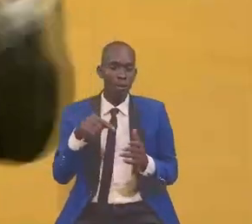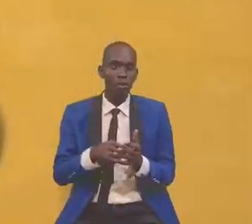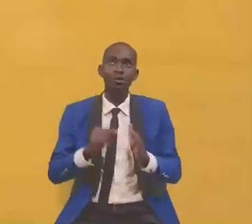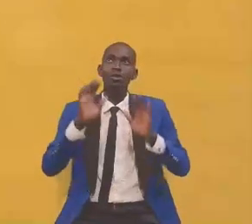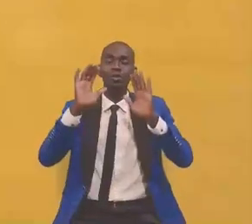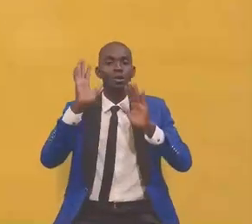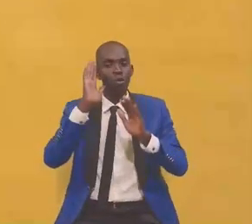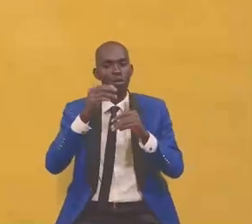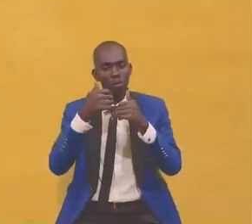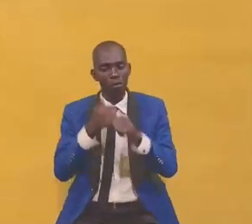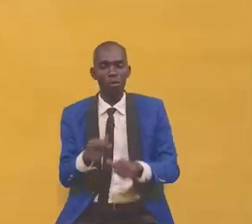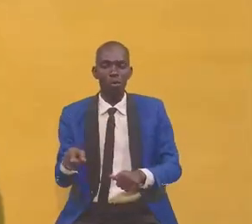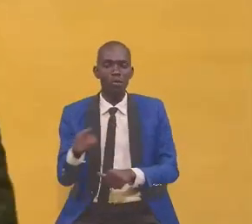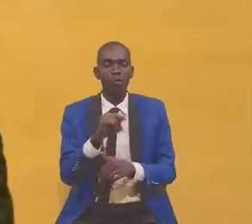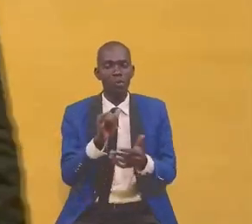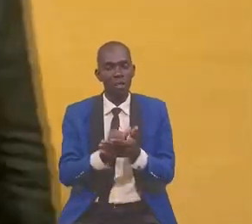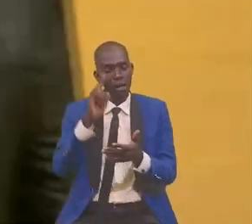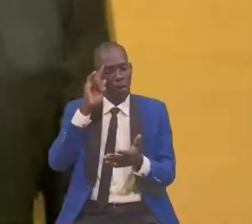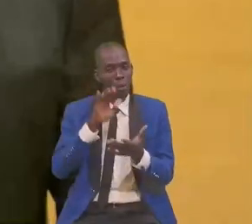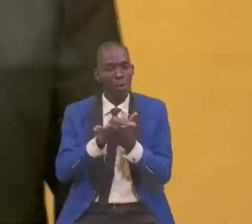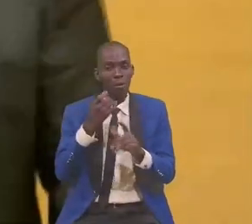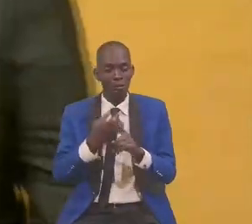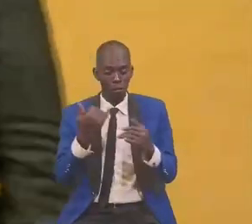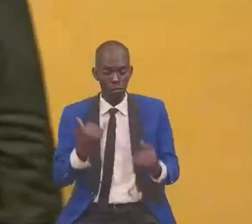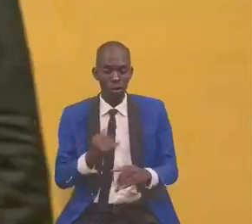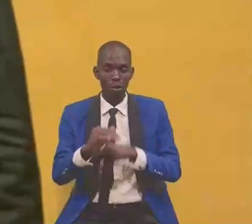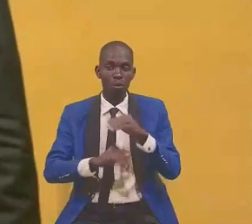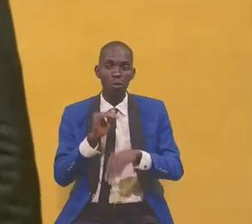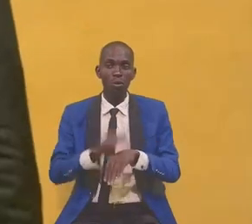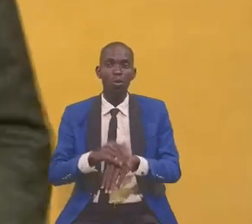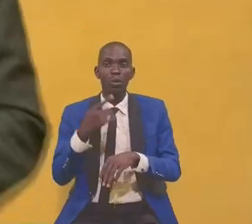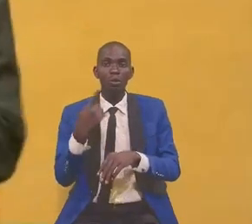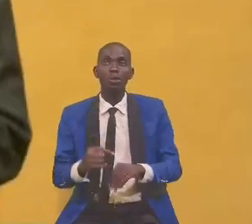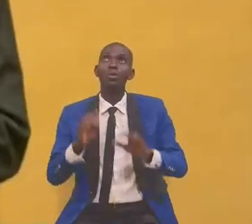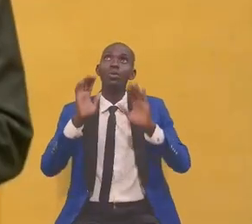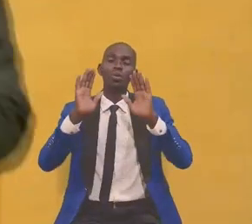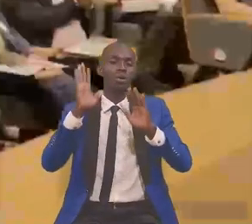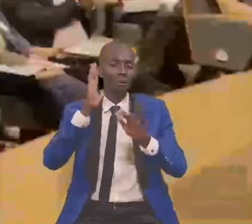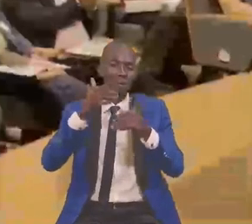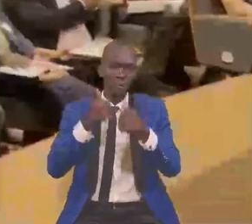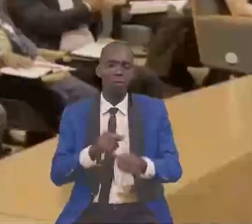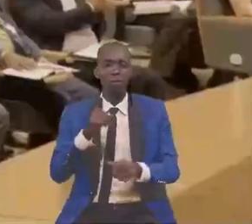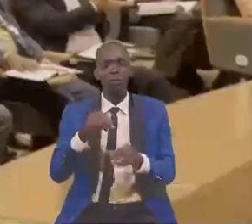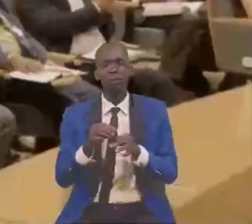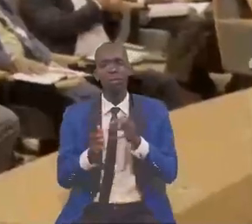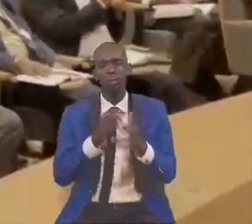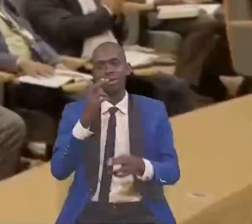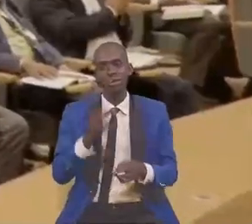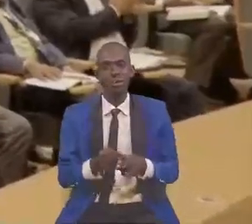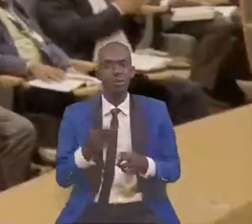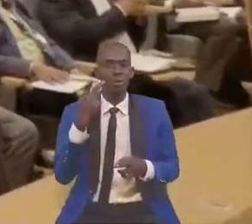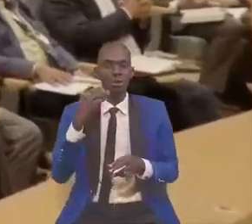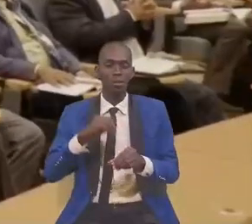qui auront cru. À partir d'aujourd'hui, les miracles vont vous accompagner. Voyons le verset 19.